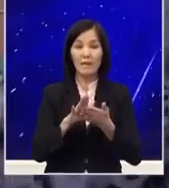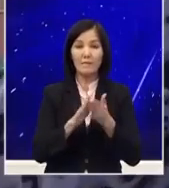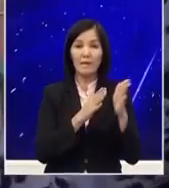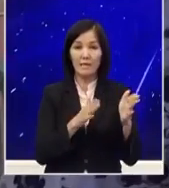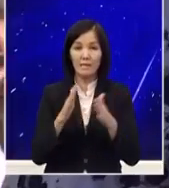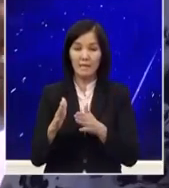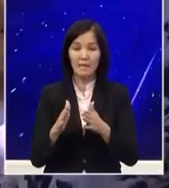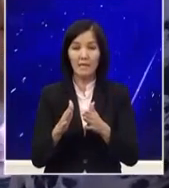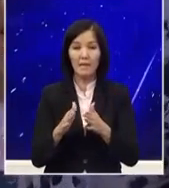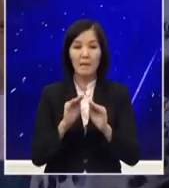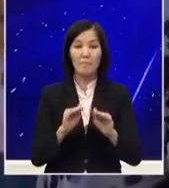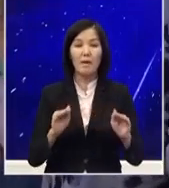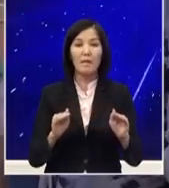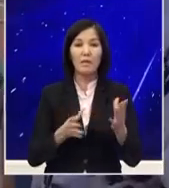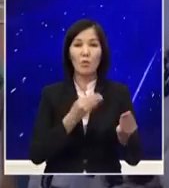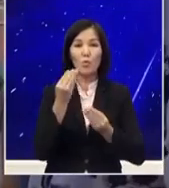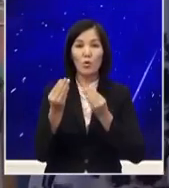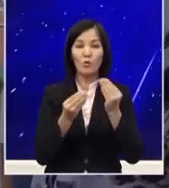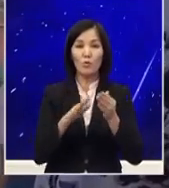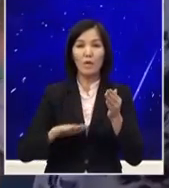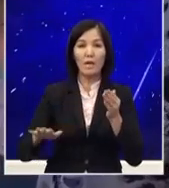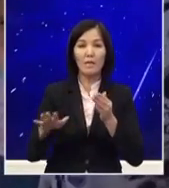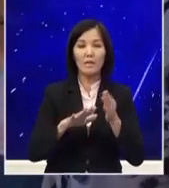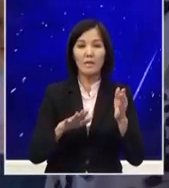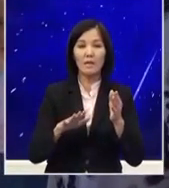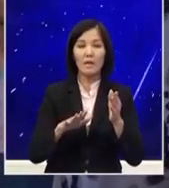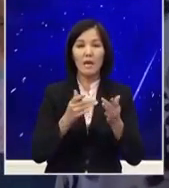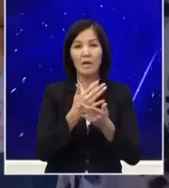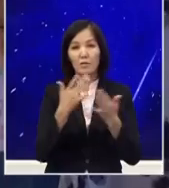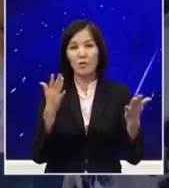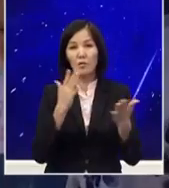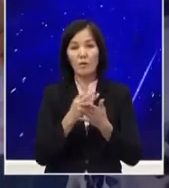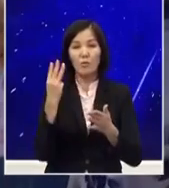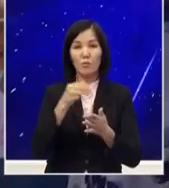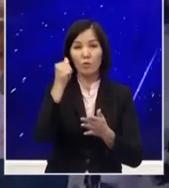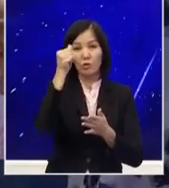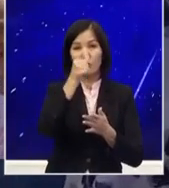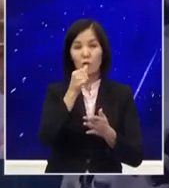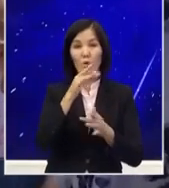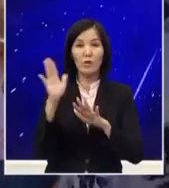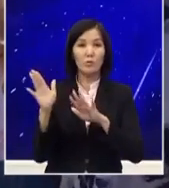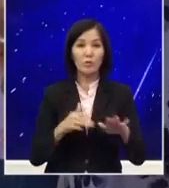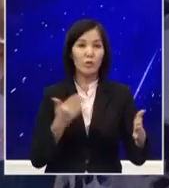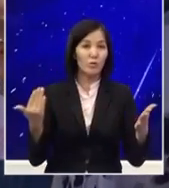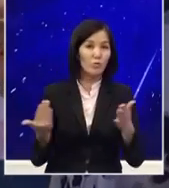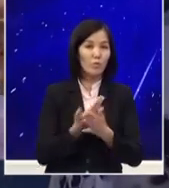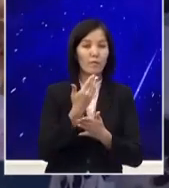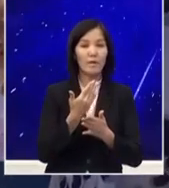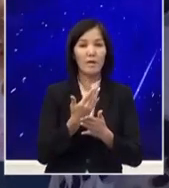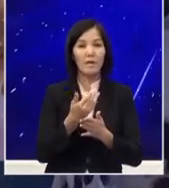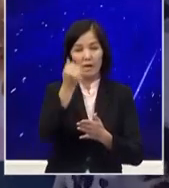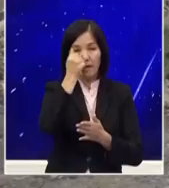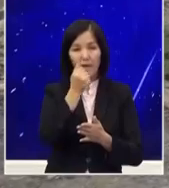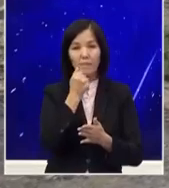отырмыз балаларымыз мінекей. Бұл 30 жылдан бері қарайға алғашқы қуанышымыз десек те болады. Тек қана